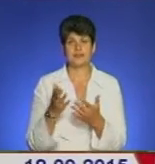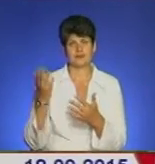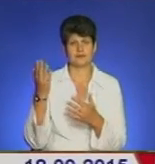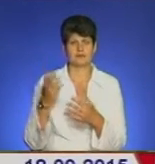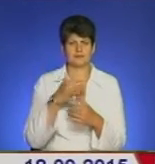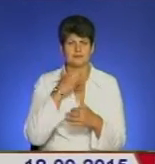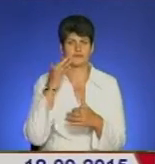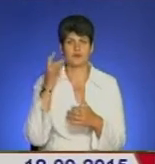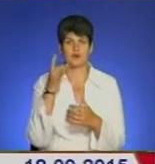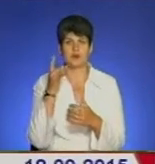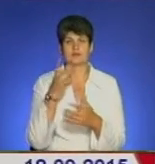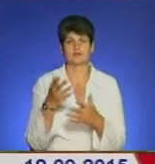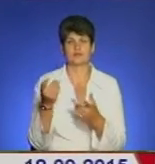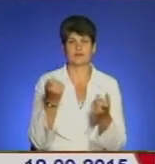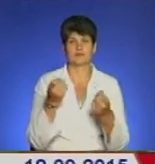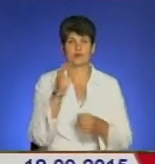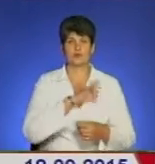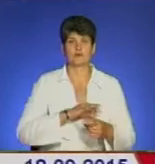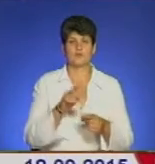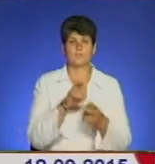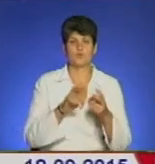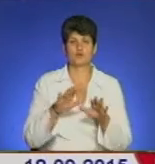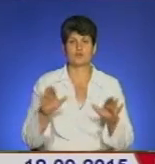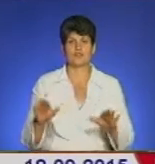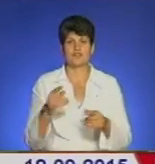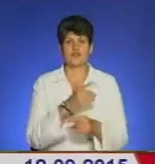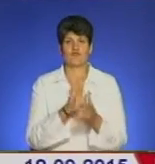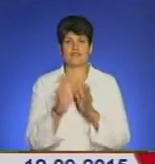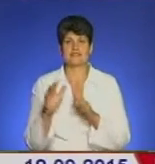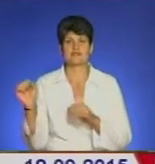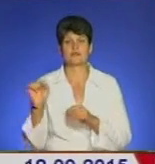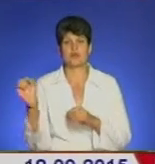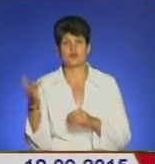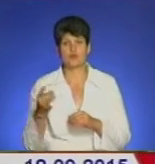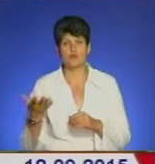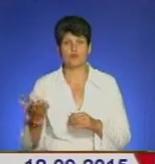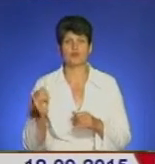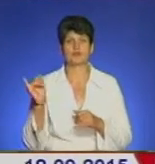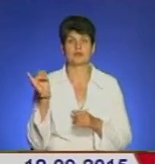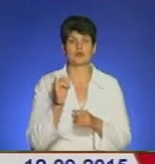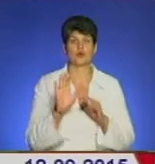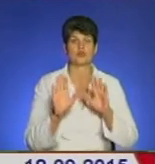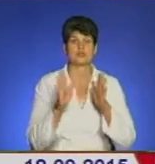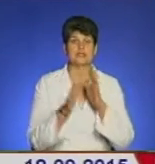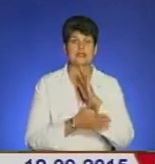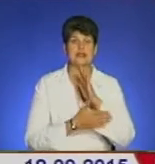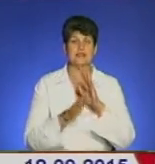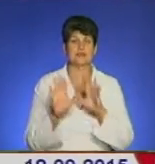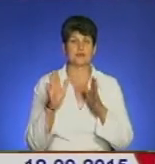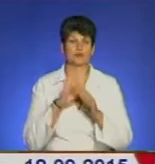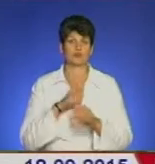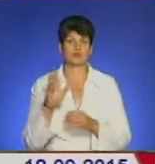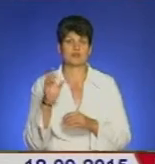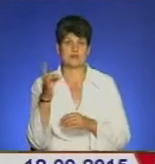речі, до пошуку дітей в лісі, які в нас губилися в Тербулянському районі, і останній випадок був і в Бучерському